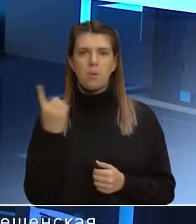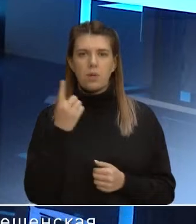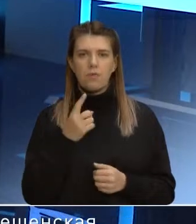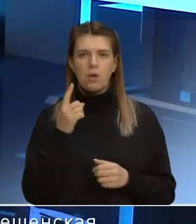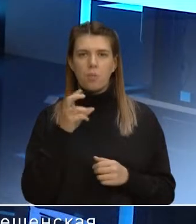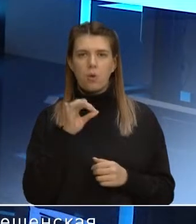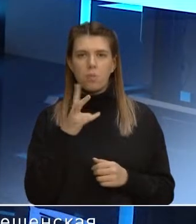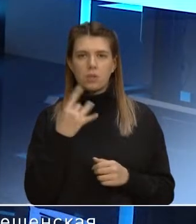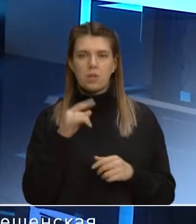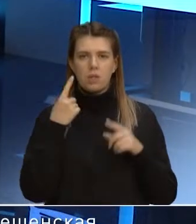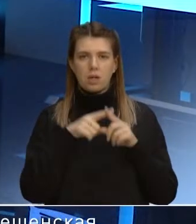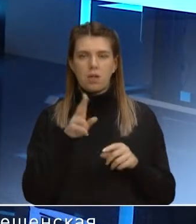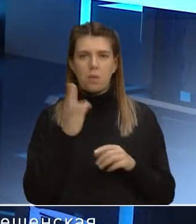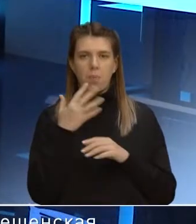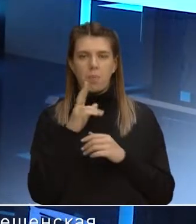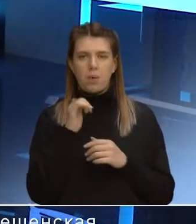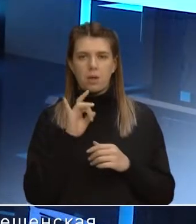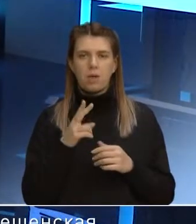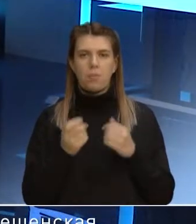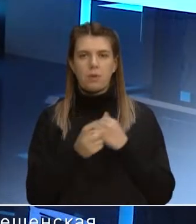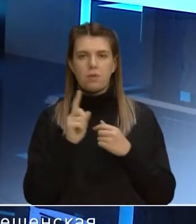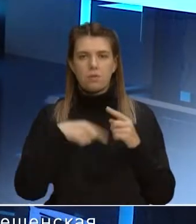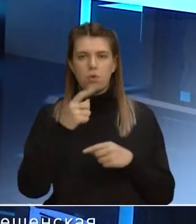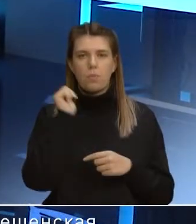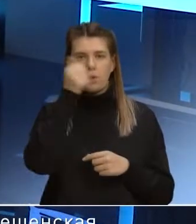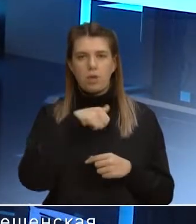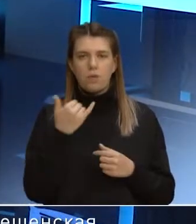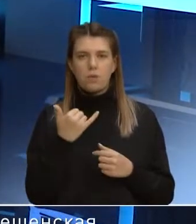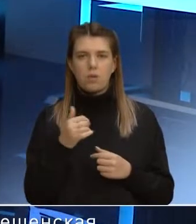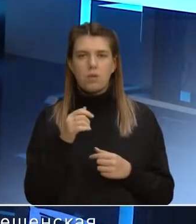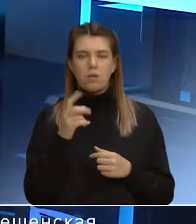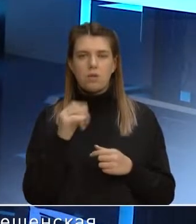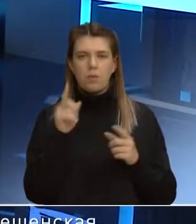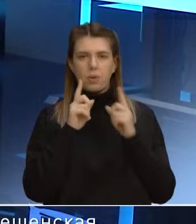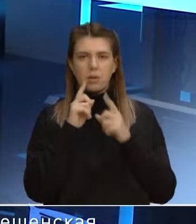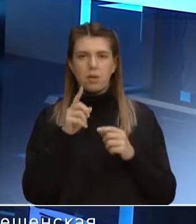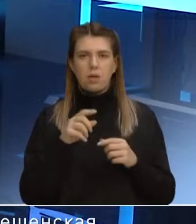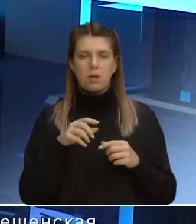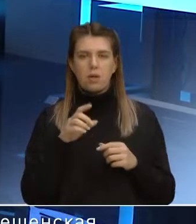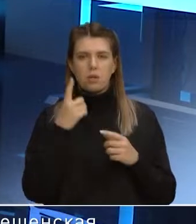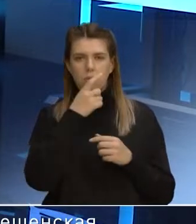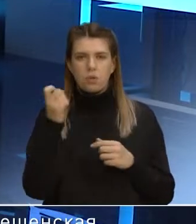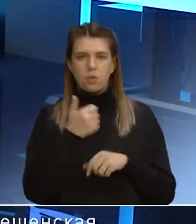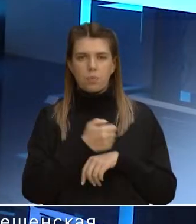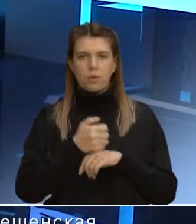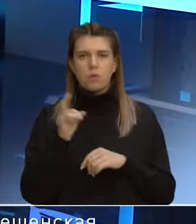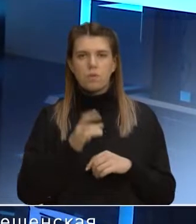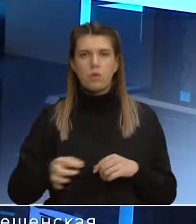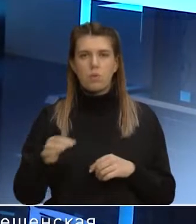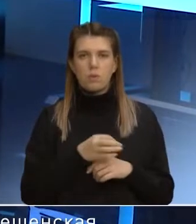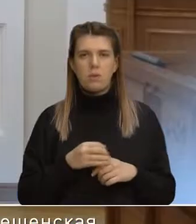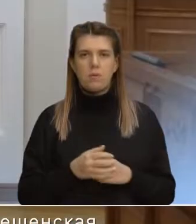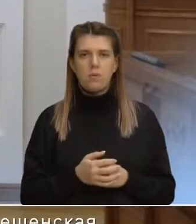Первый промышленный технопарк появится в следующем году в Донском регионе. Об этом сегодня на заседании правительства сообщил губернатор Ростовской